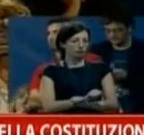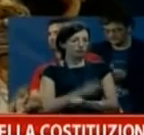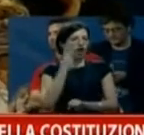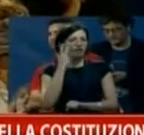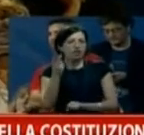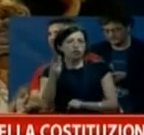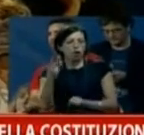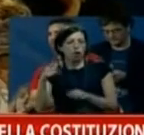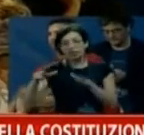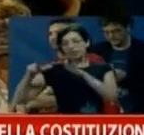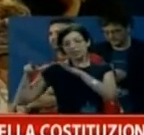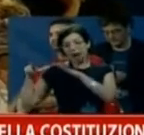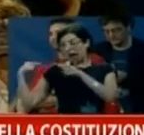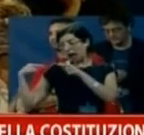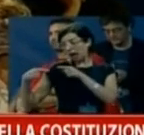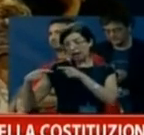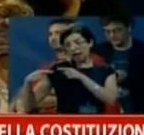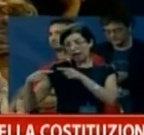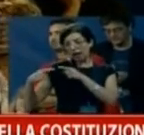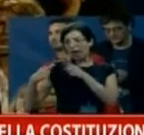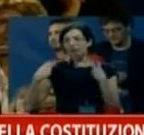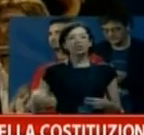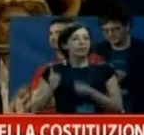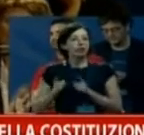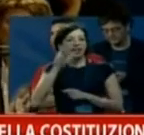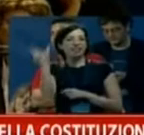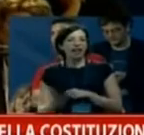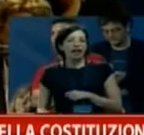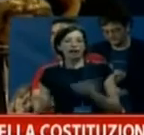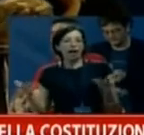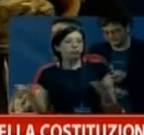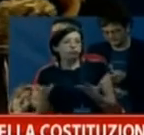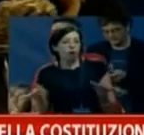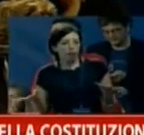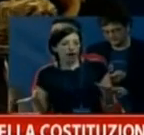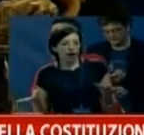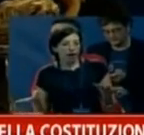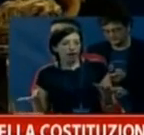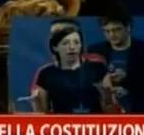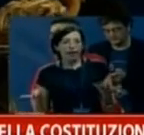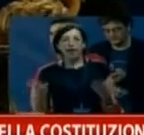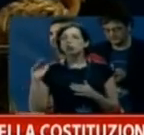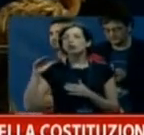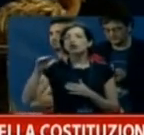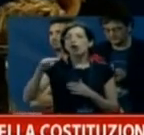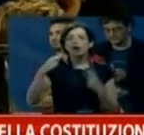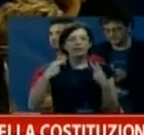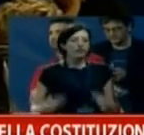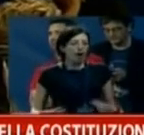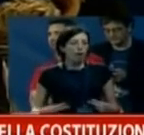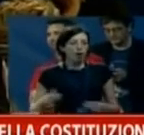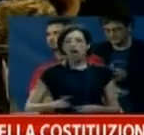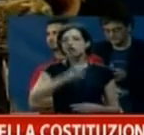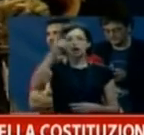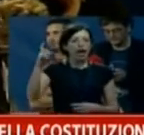italiana nelle ultime settimane o negli ultimi mesi? Si viveva non alla giornata, ma alla